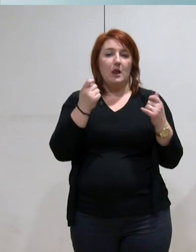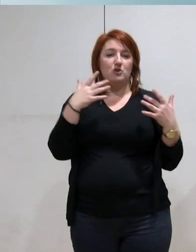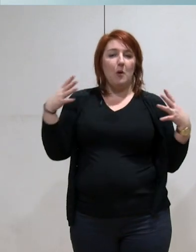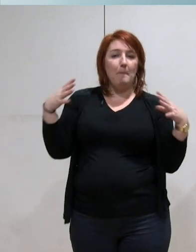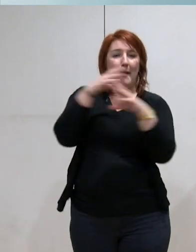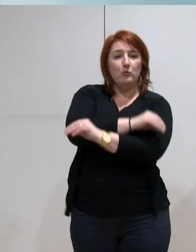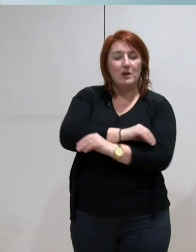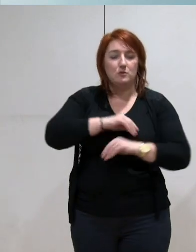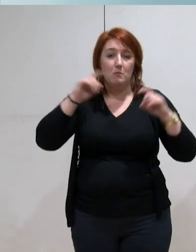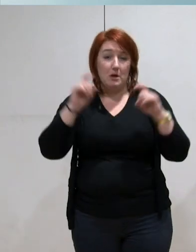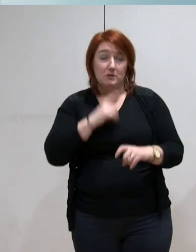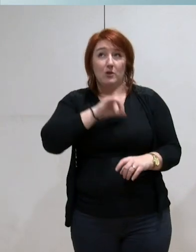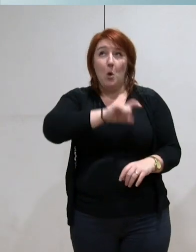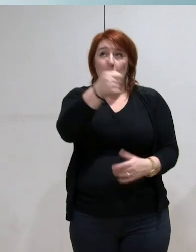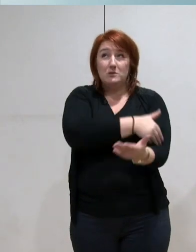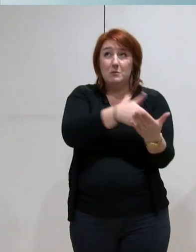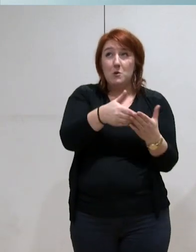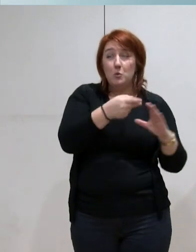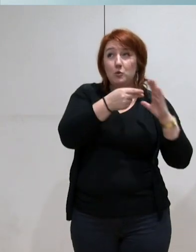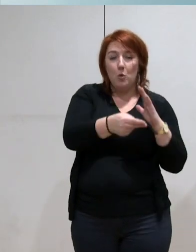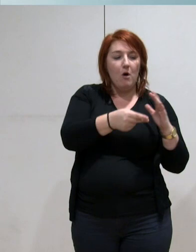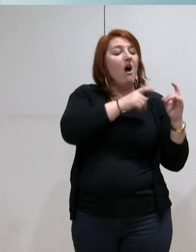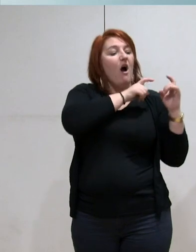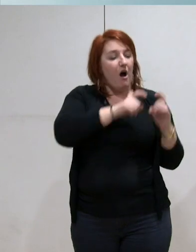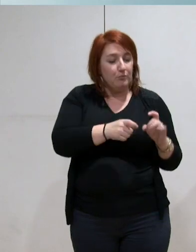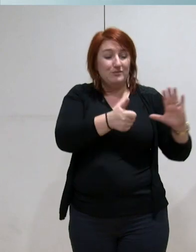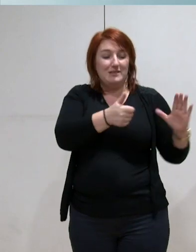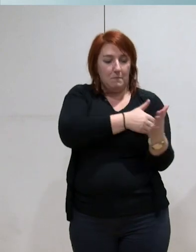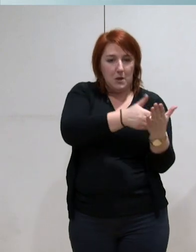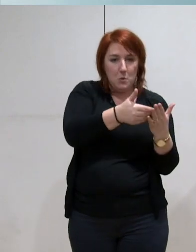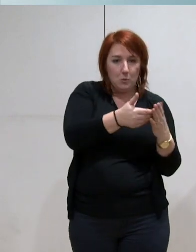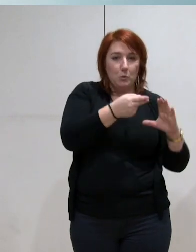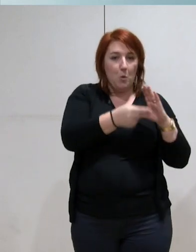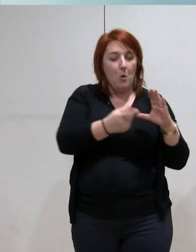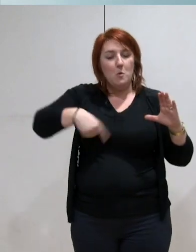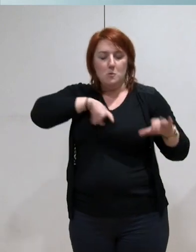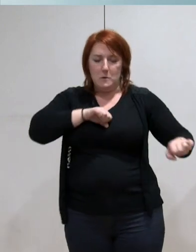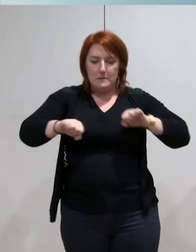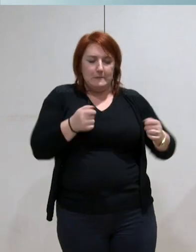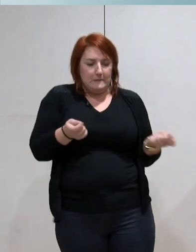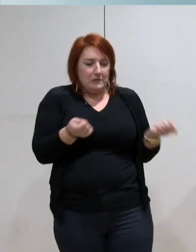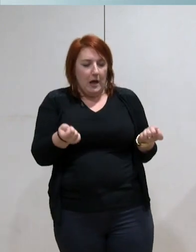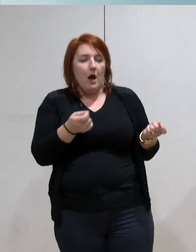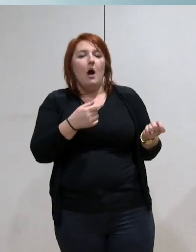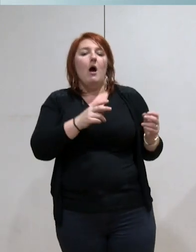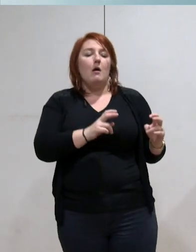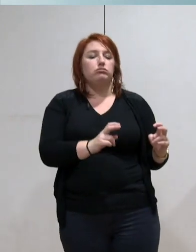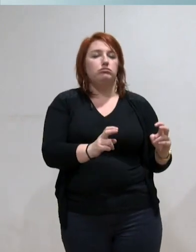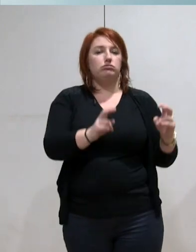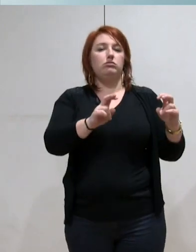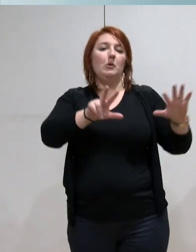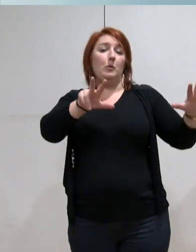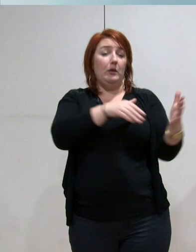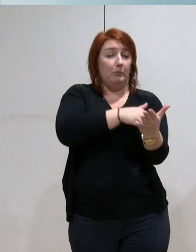était passé de 11 millions d'euros à 6 millions d'euros avant de se restabiliser par notre action à 8 million et demi d'euros sur l'ensemble du